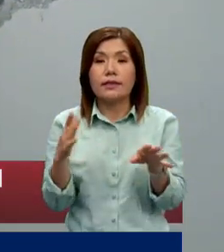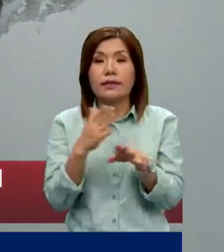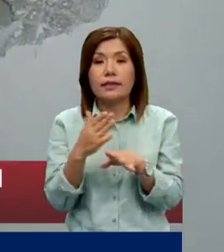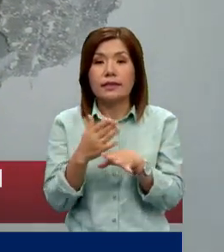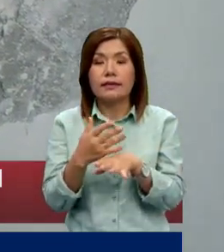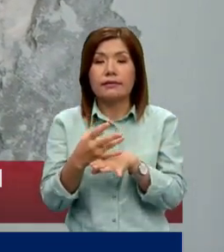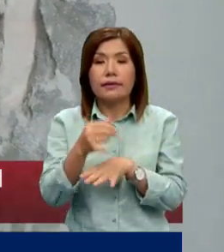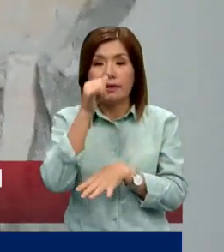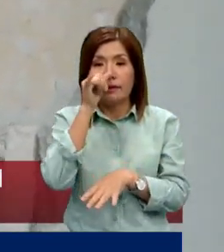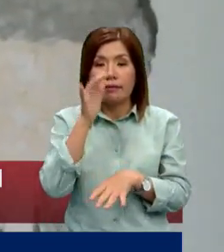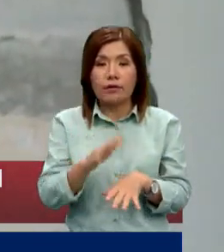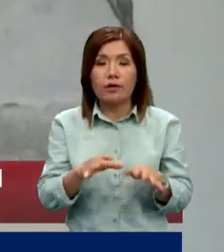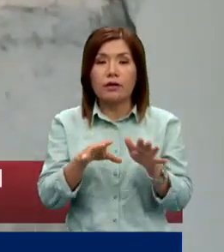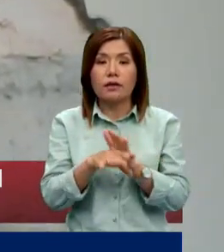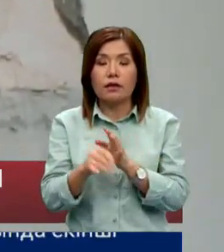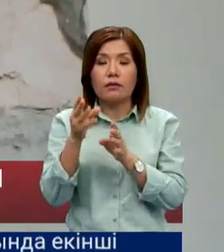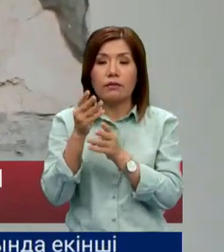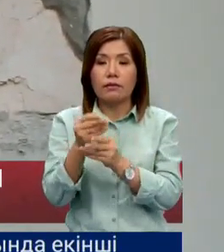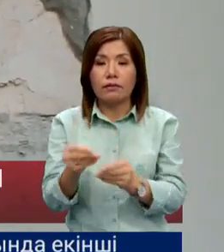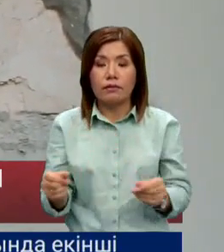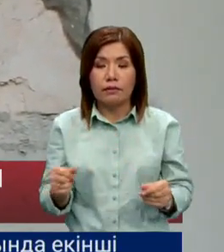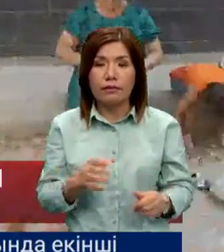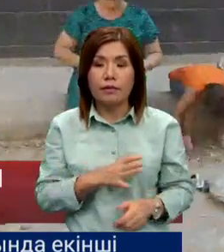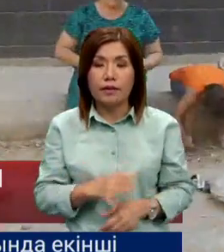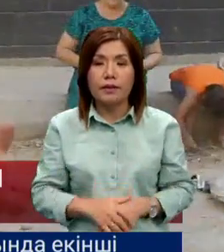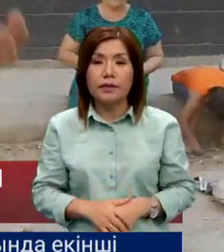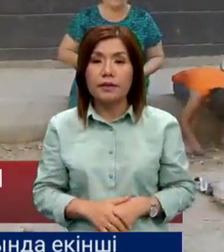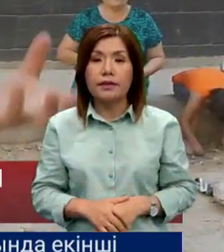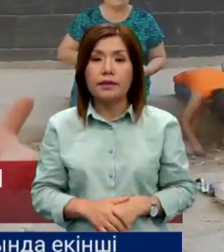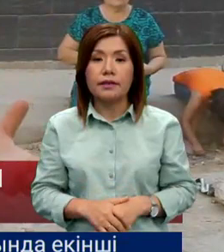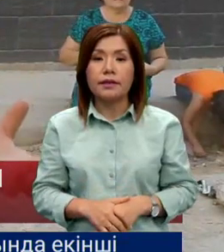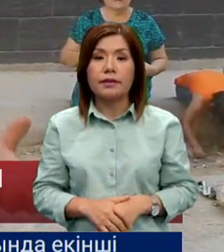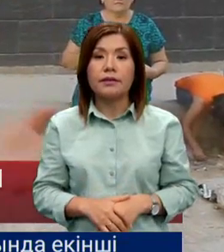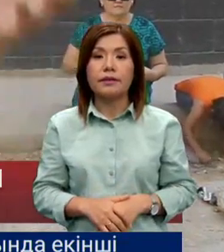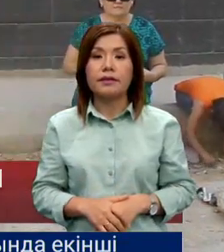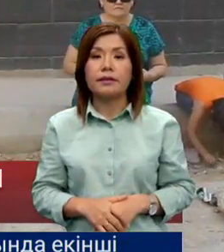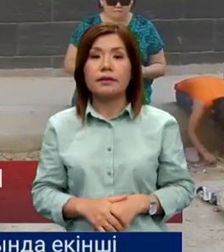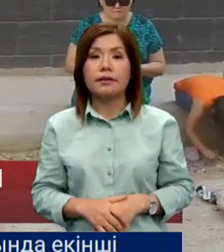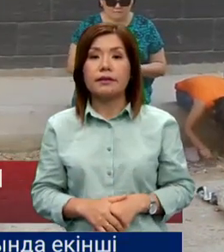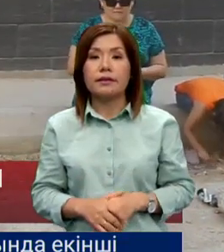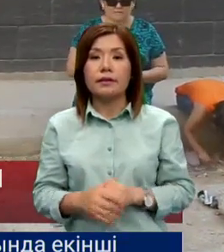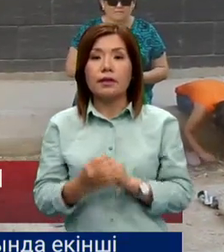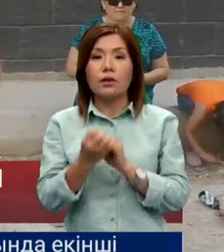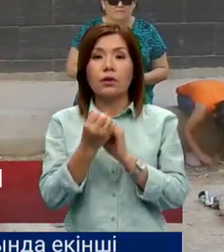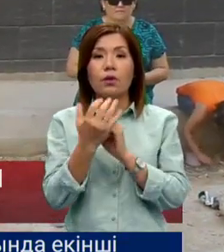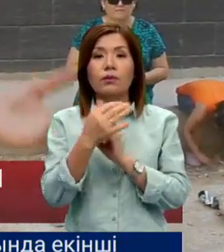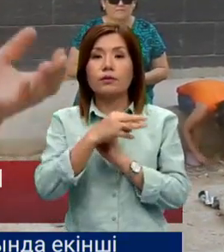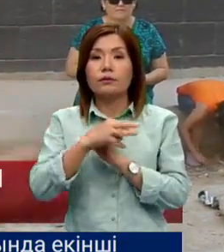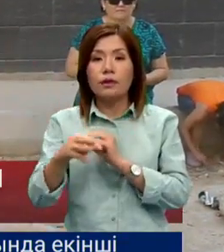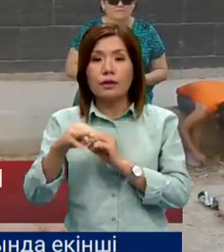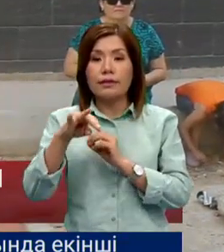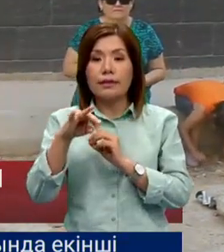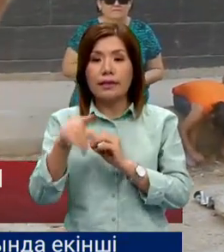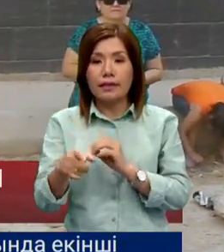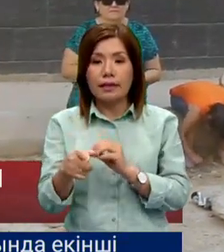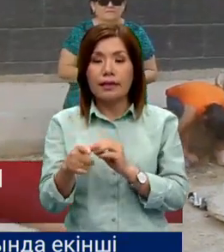сынына төтеп бермей іргетасы үгітіліп кеткен. Мың жарым теңге емес, миллион теңге емес, 15 миллион теңге ақша беріп алып, әркімді